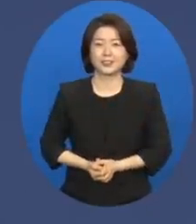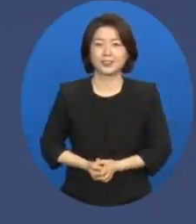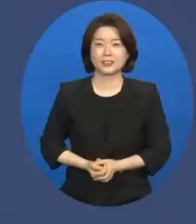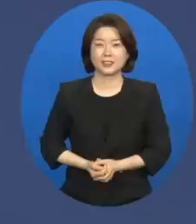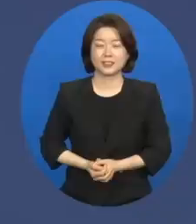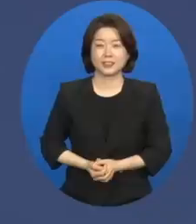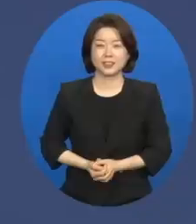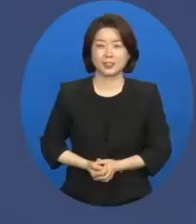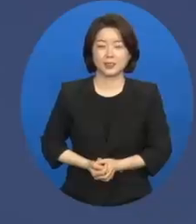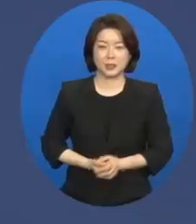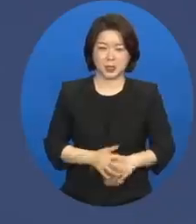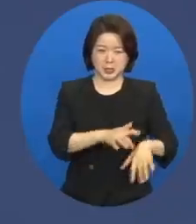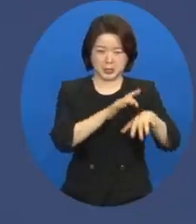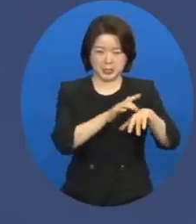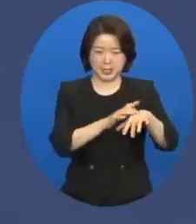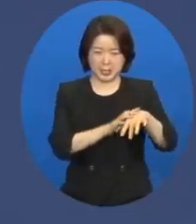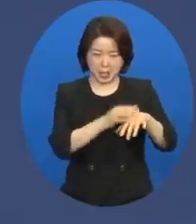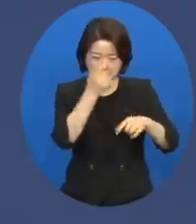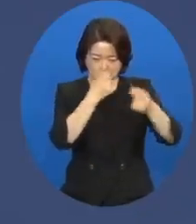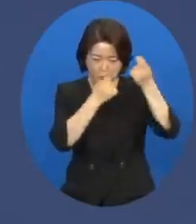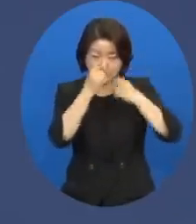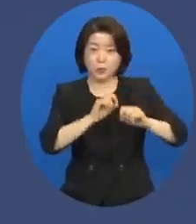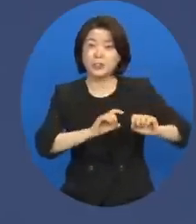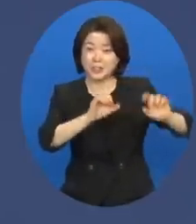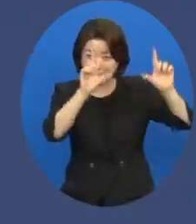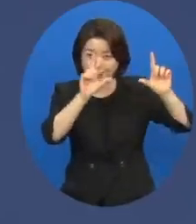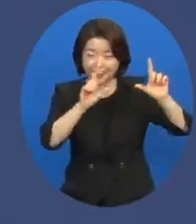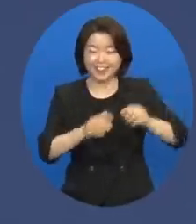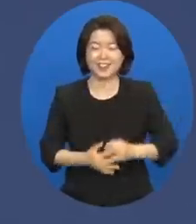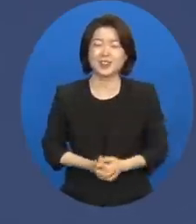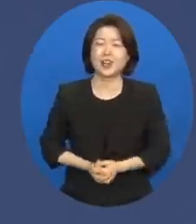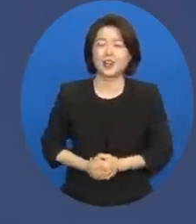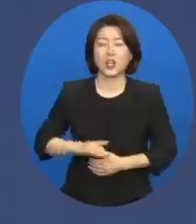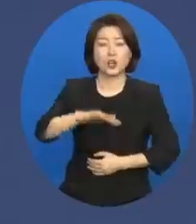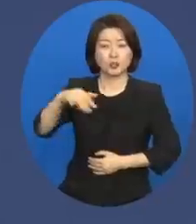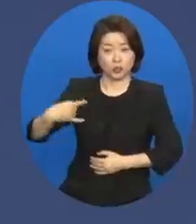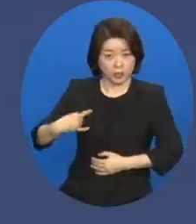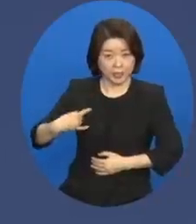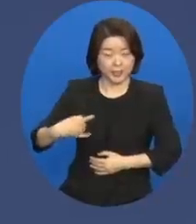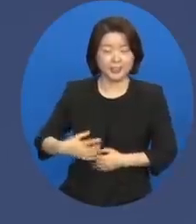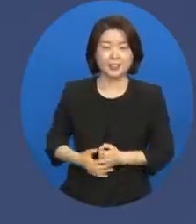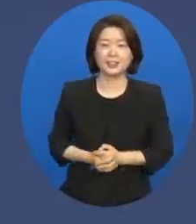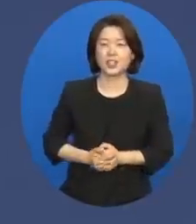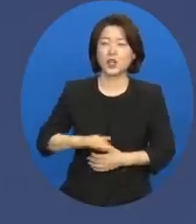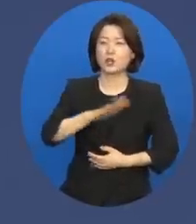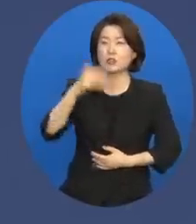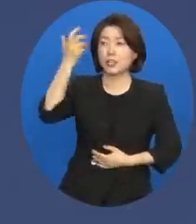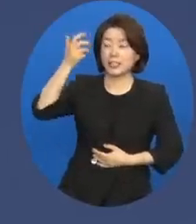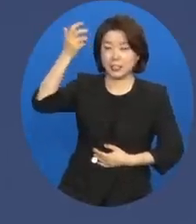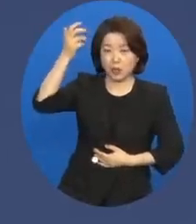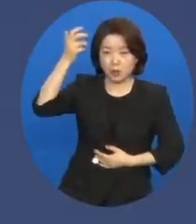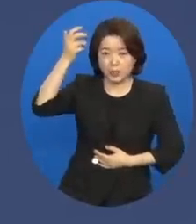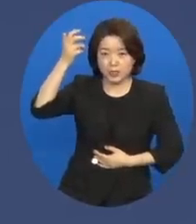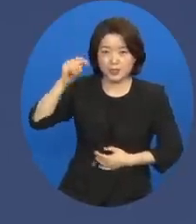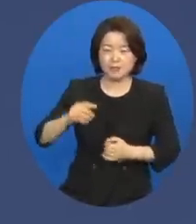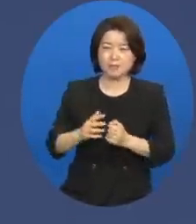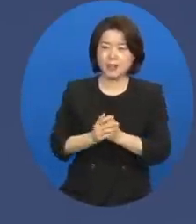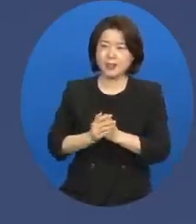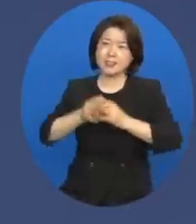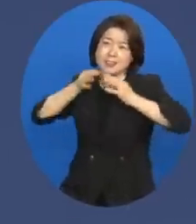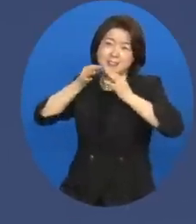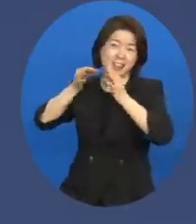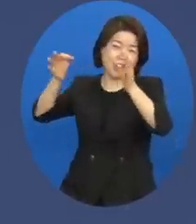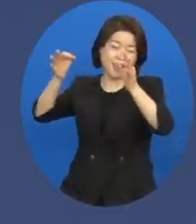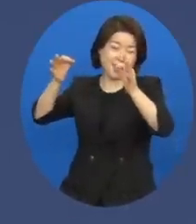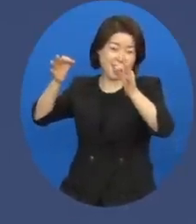이 사단이 곡소리가 나는 밤입니다. 그리고 우리에게는 우리의 영혼이 그냥 그 탄성을